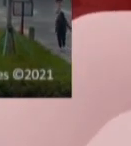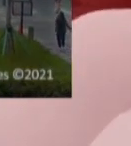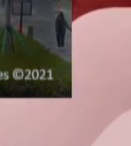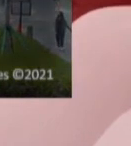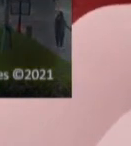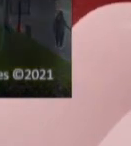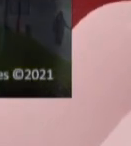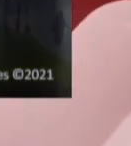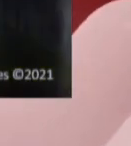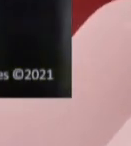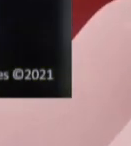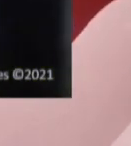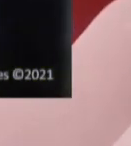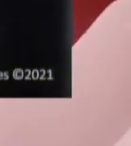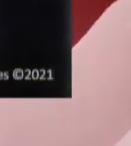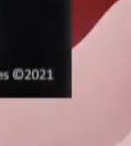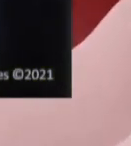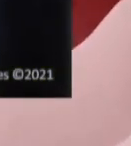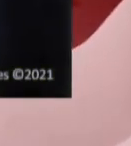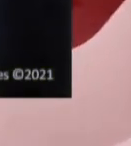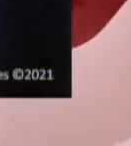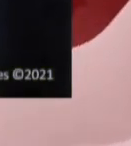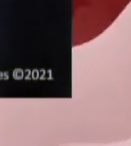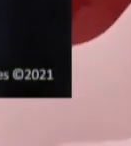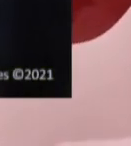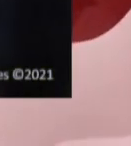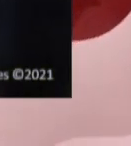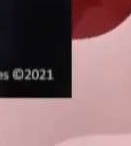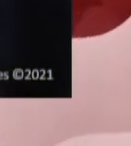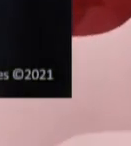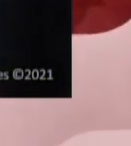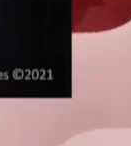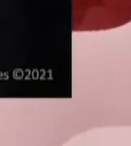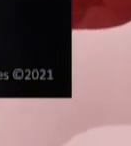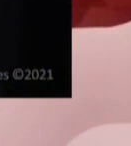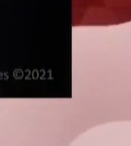COVID. Semoga Tuhan Yang Maha Esa memberkahi kita semuanya.